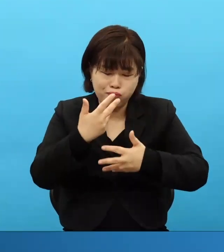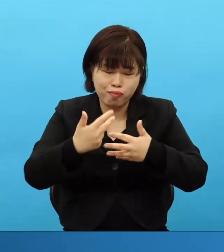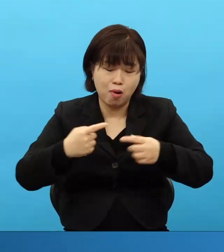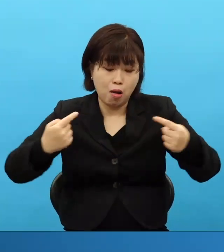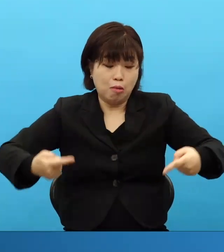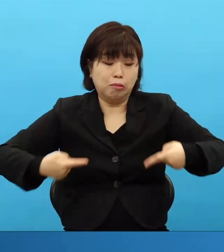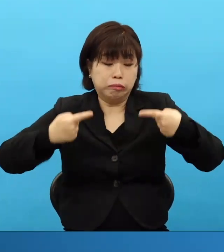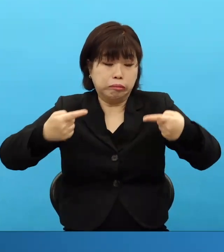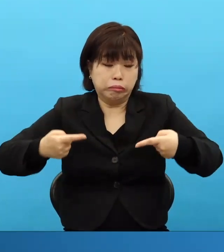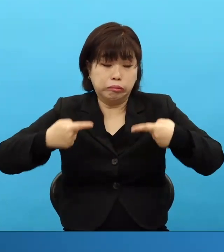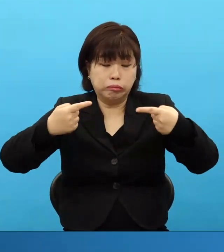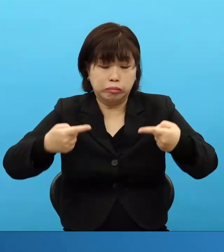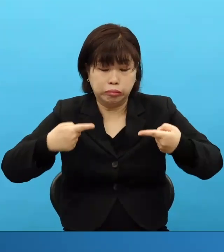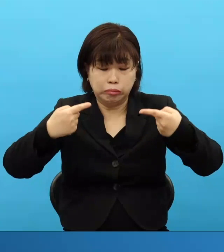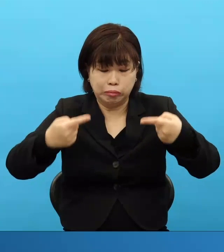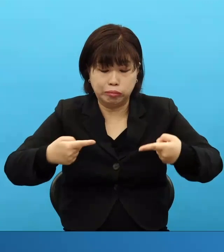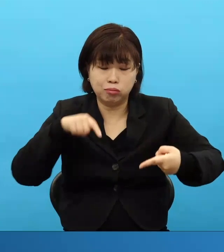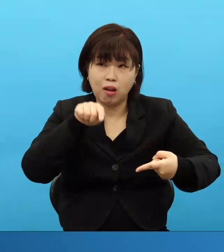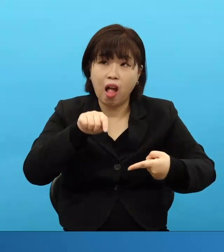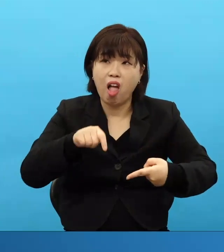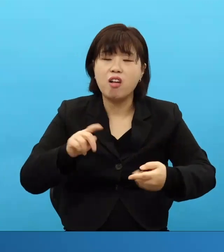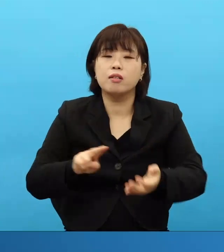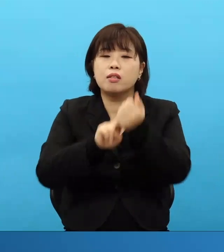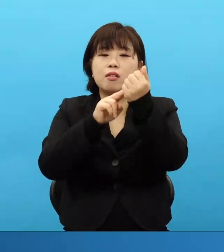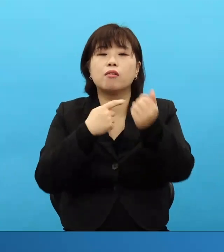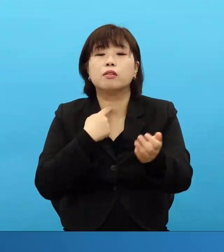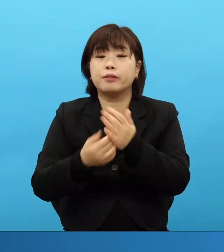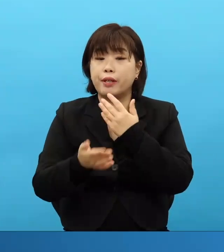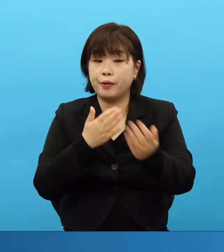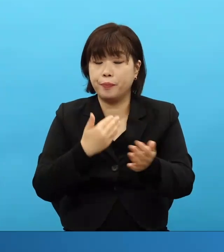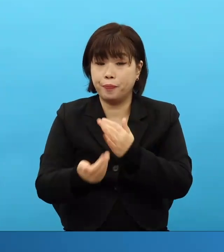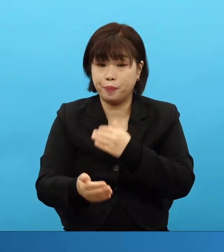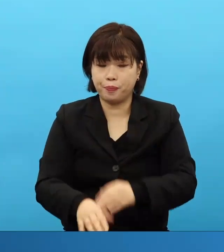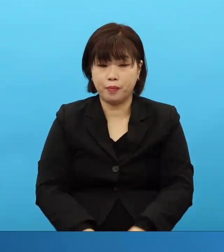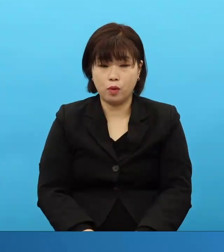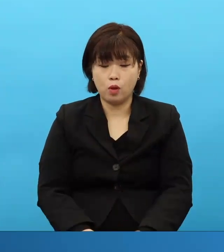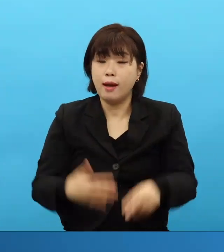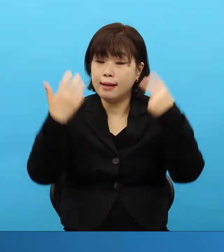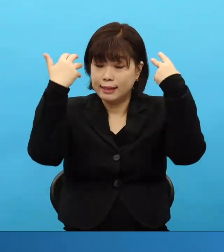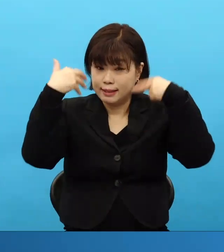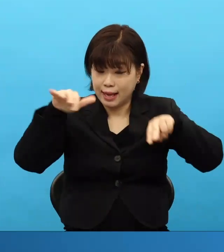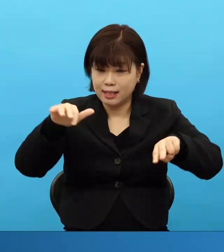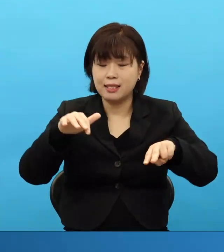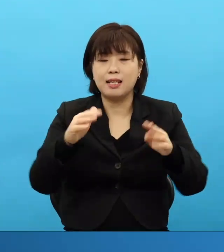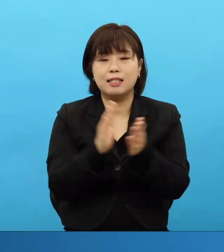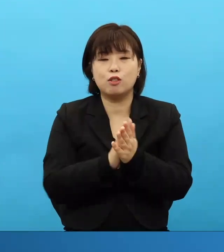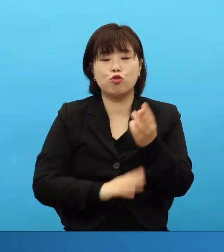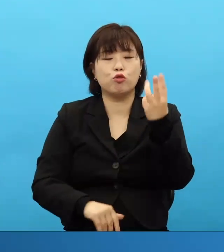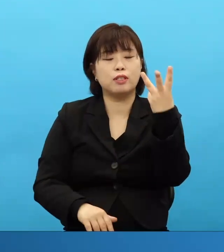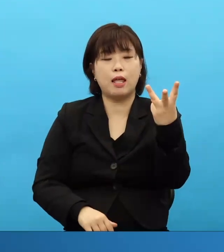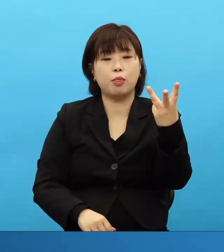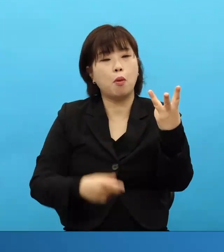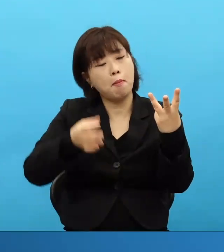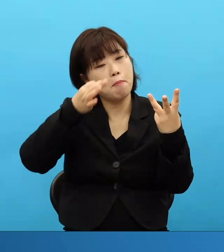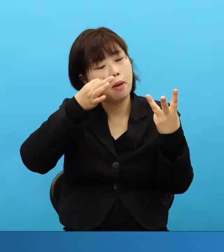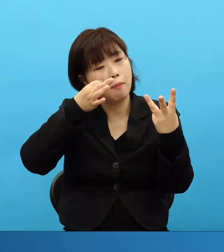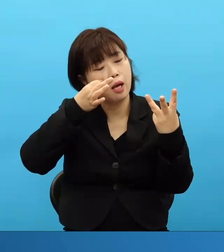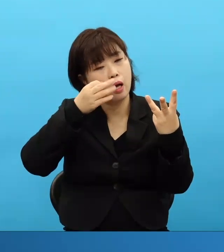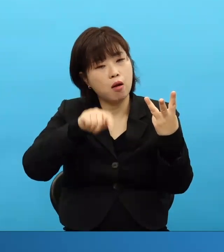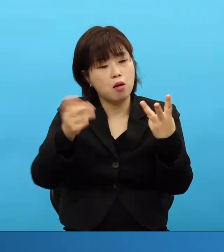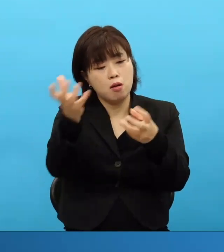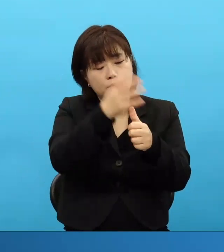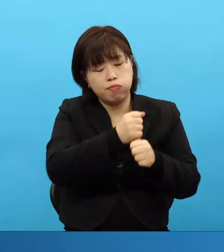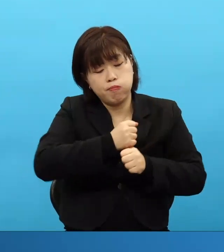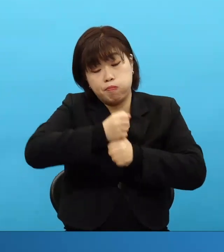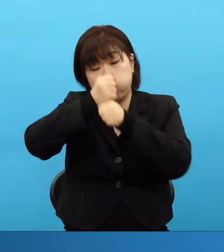하나님은 다니엘과 친구들을 TCK로 몰아붙이고 In order to save Babylon as well as the world, we saw that God sent Daniel and his friends as TCKs. 어떤 일이